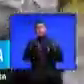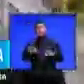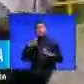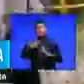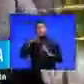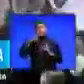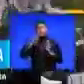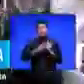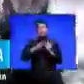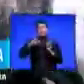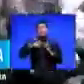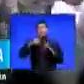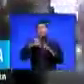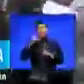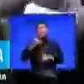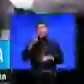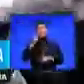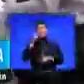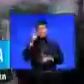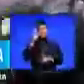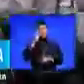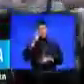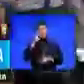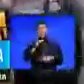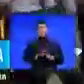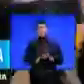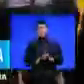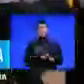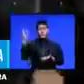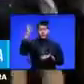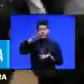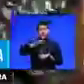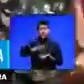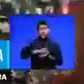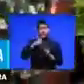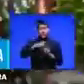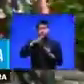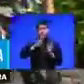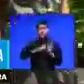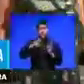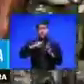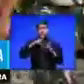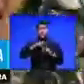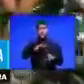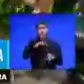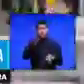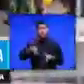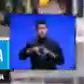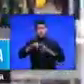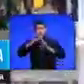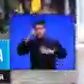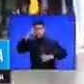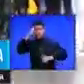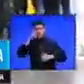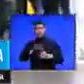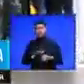dari Ilaga Selasa pagi. Jenazah Bribtu Haidar tiba di Bandara Moses Kilangin Timika dan langsung dibawa ke RSUD Mimika.